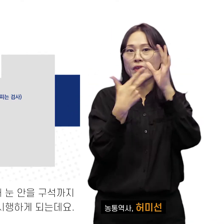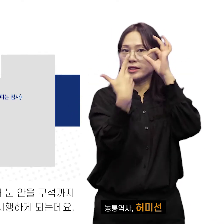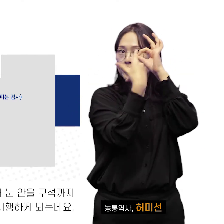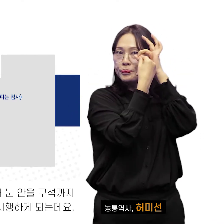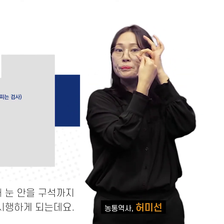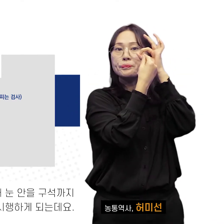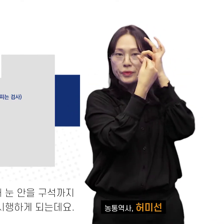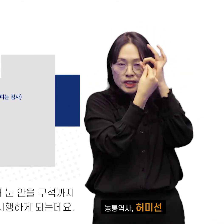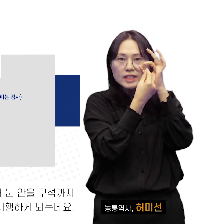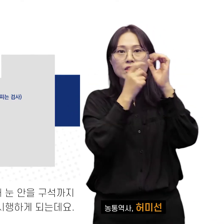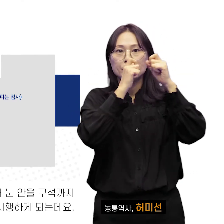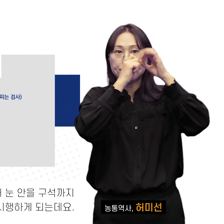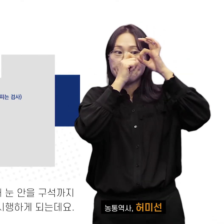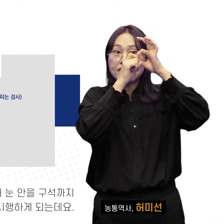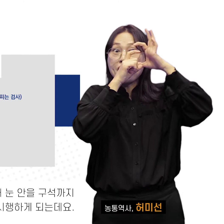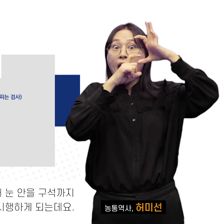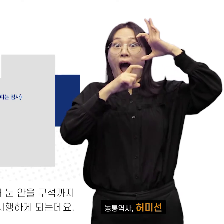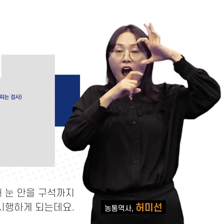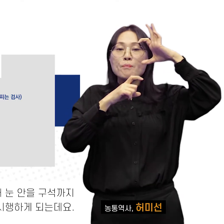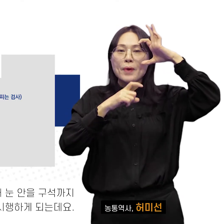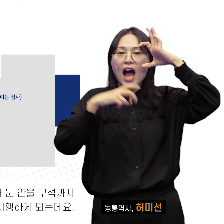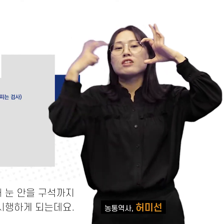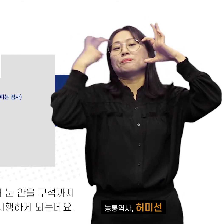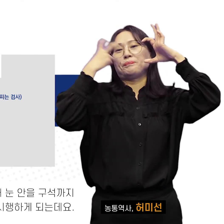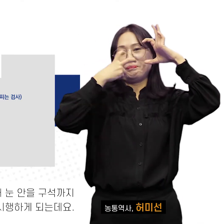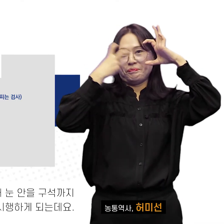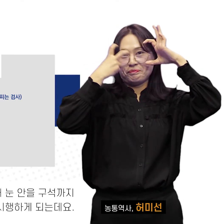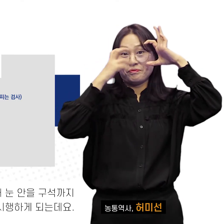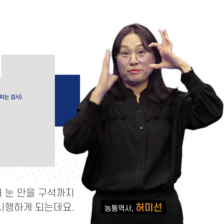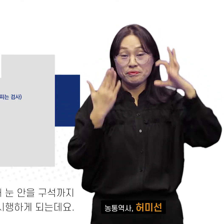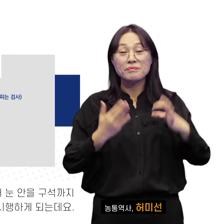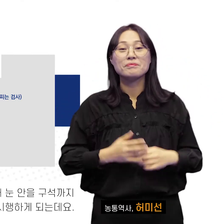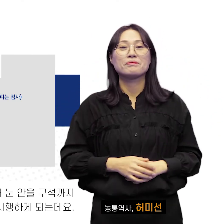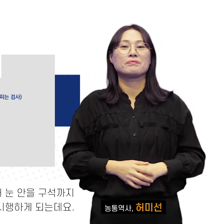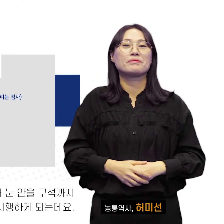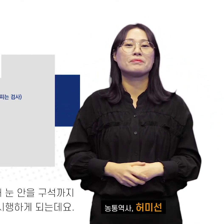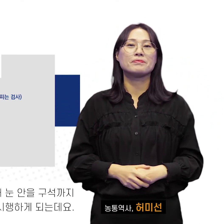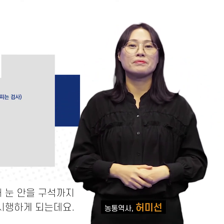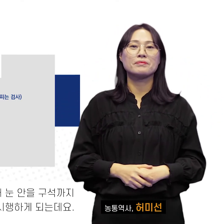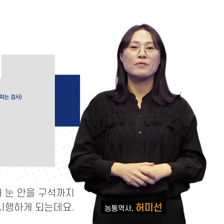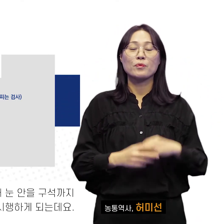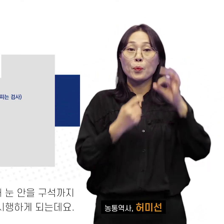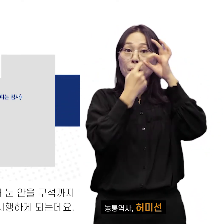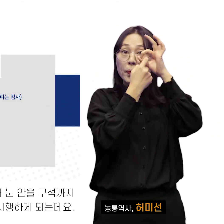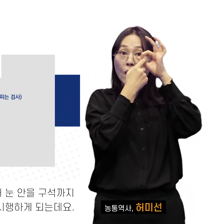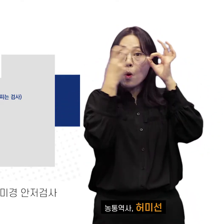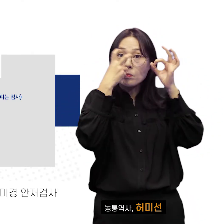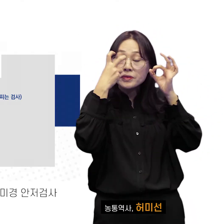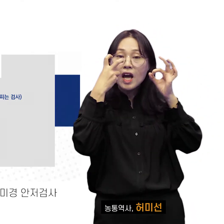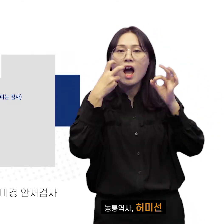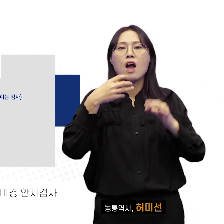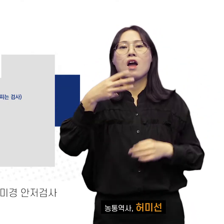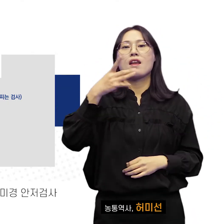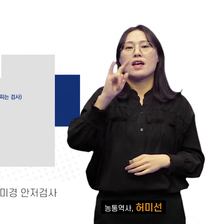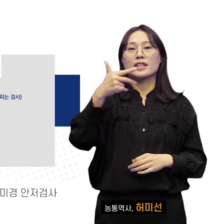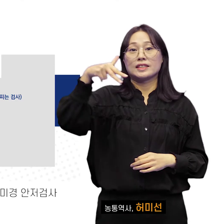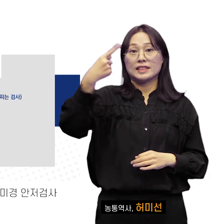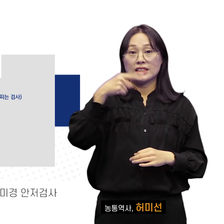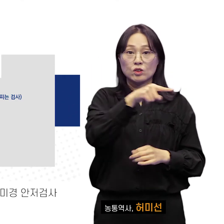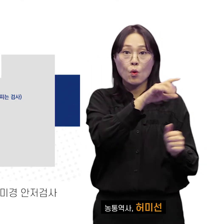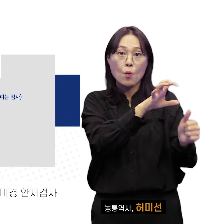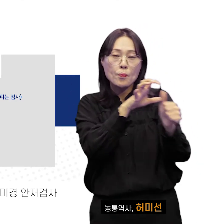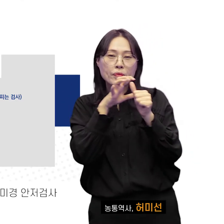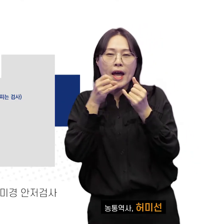확대해 눈 안을 구석까지 살필 수 있도록 산동 후 안저 검사를 시행하게 되는데요. 안저 검사는